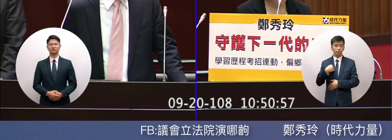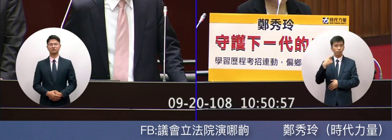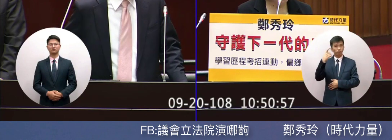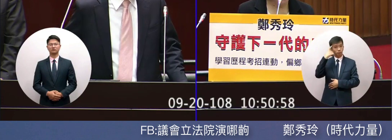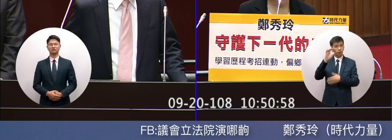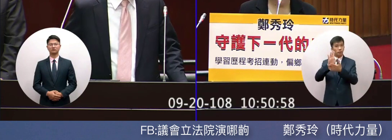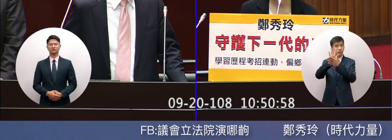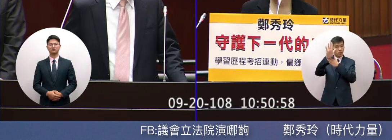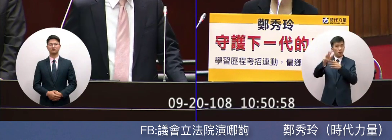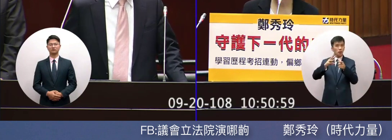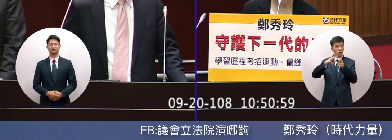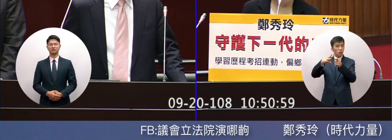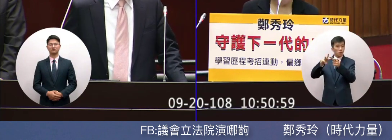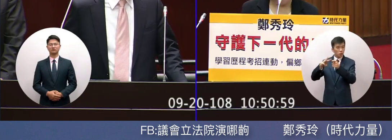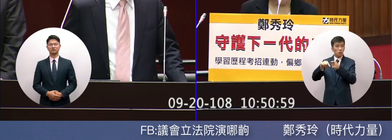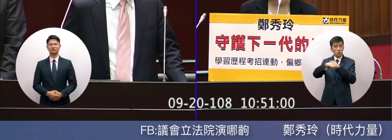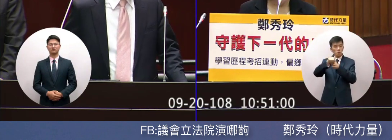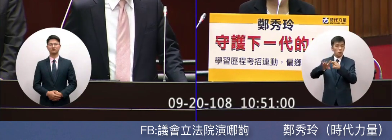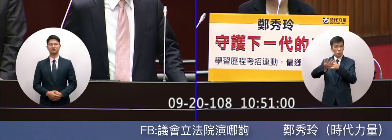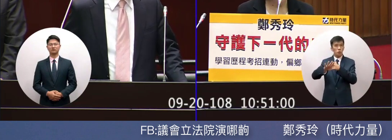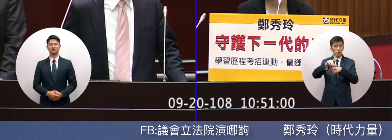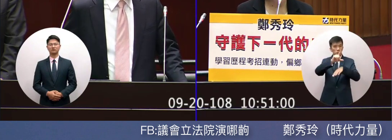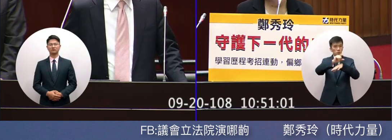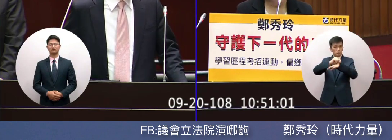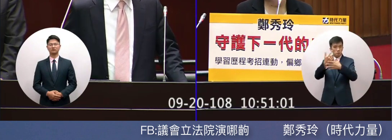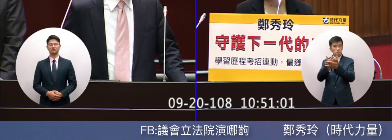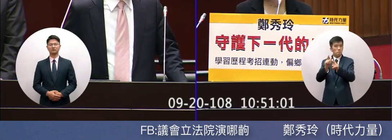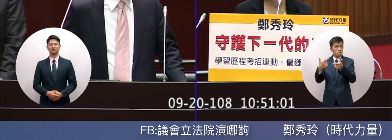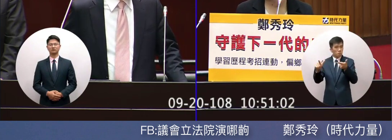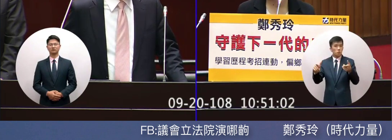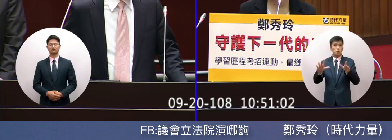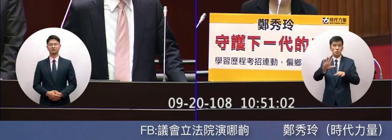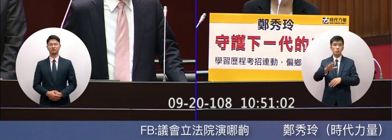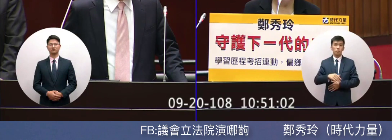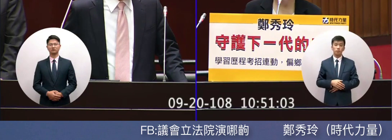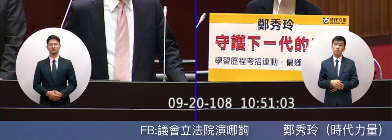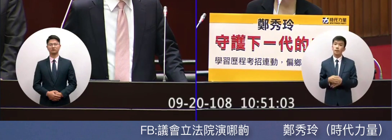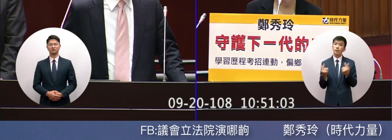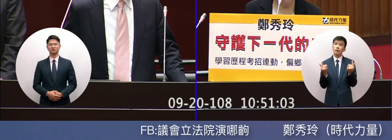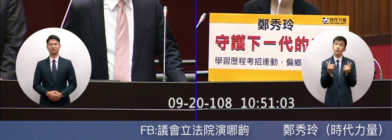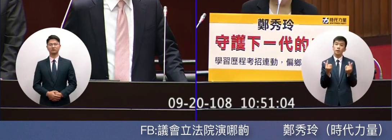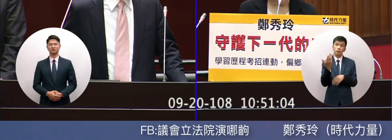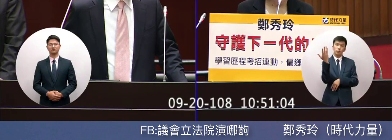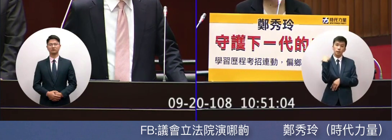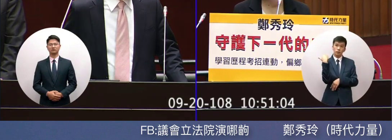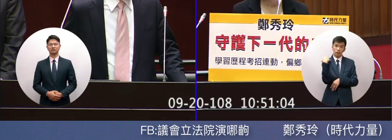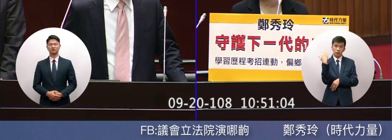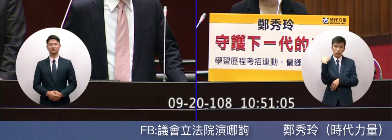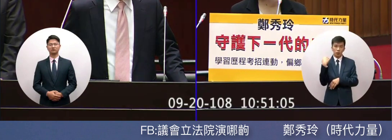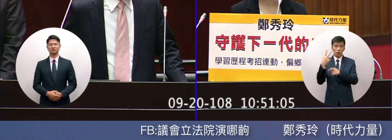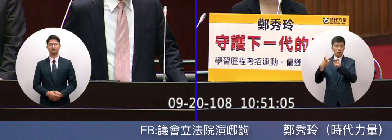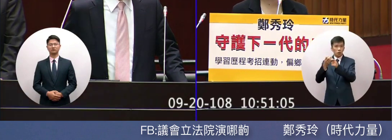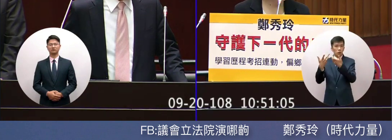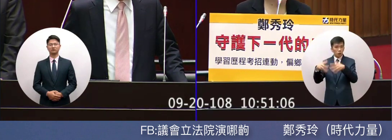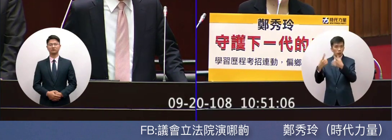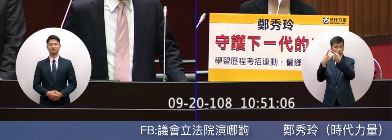来各高中将有5花8门的选修课程，那这非常类似我们已经实施了20几年